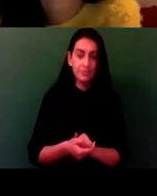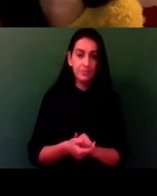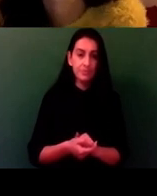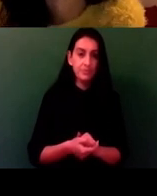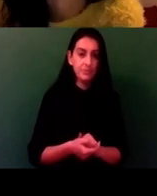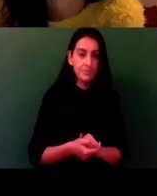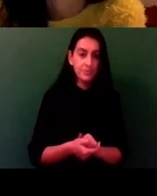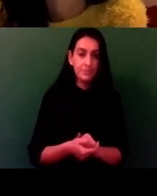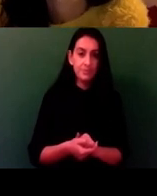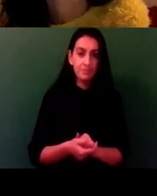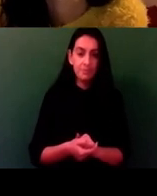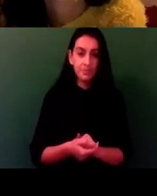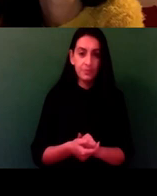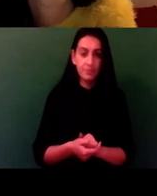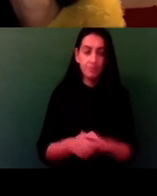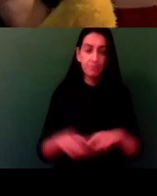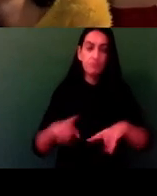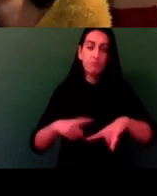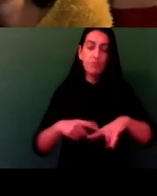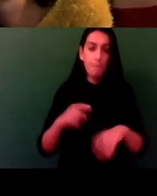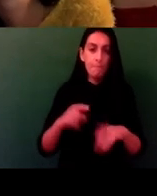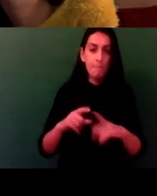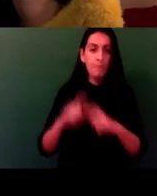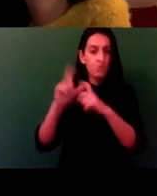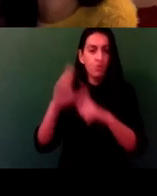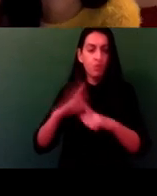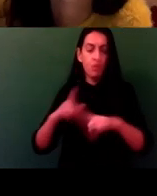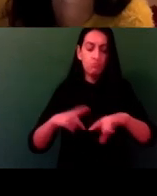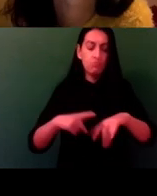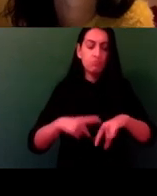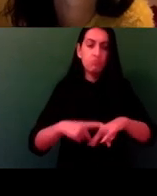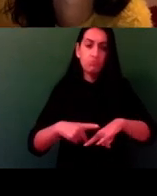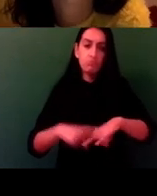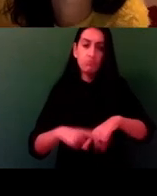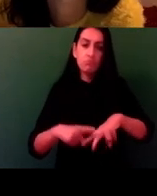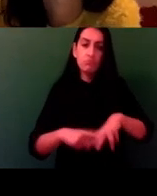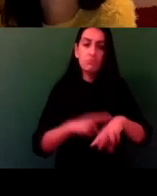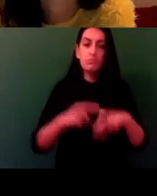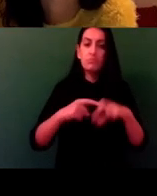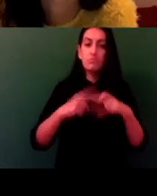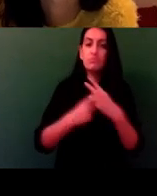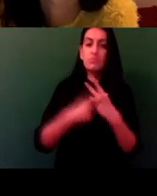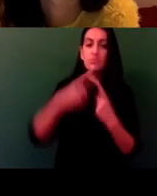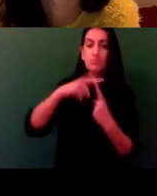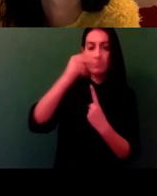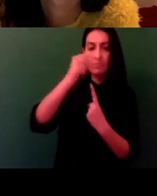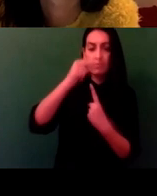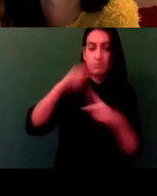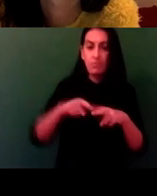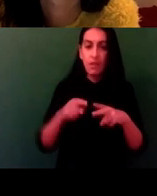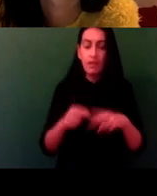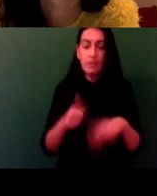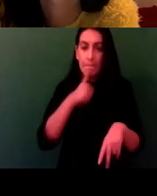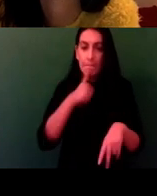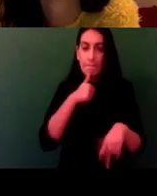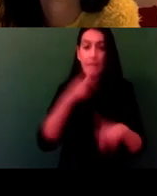böyle yöntemler kullanıyor mu? Yani haritalama anlamında herhalde, dijital yöntemler. Hı hı. Ve de gene alakalı bir